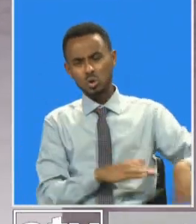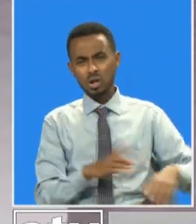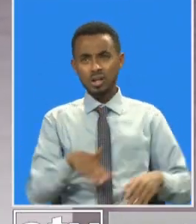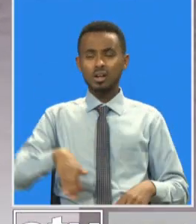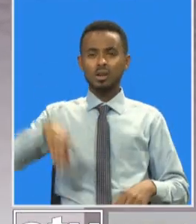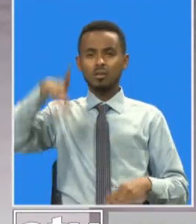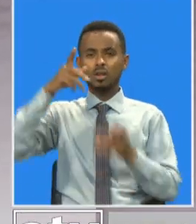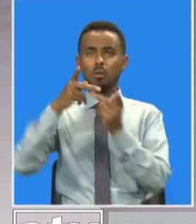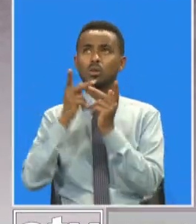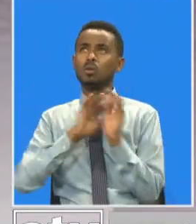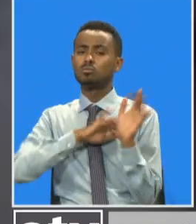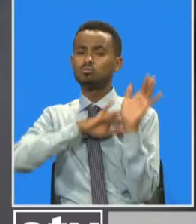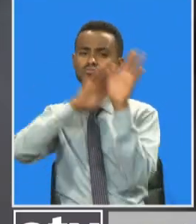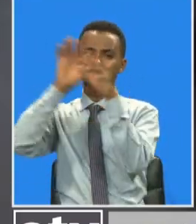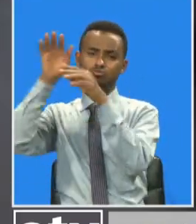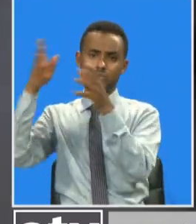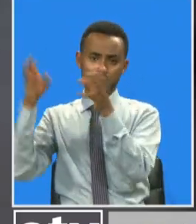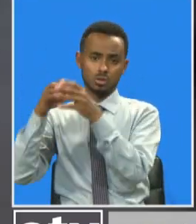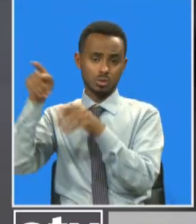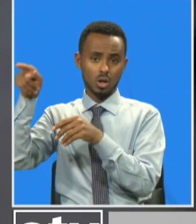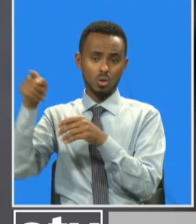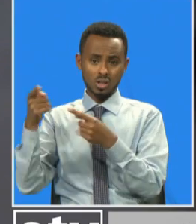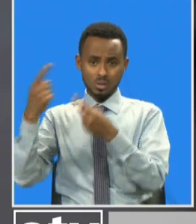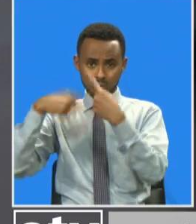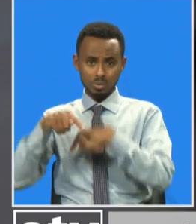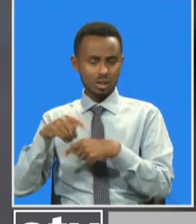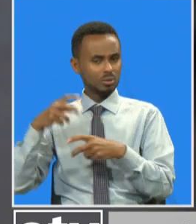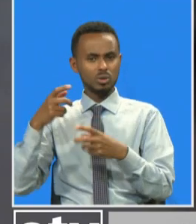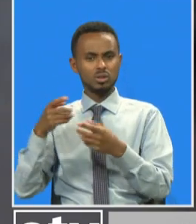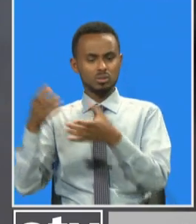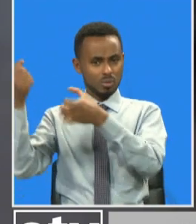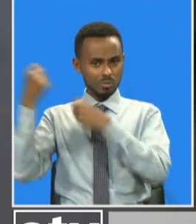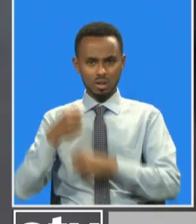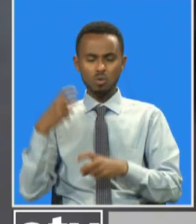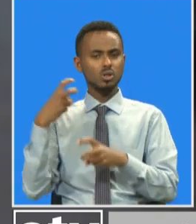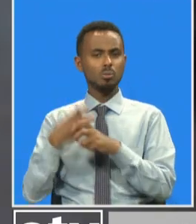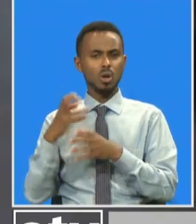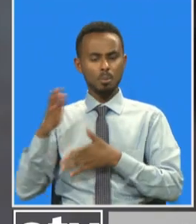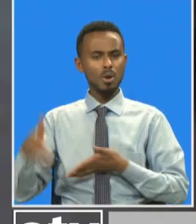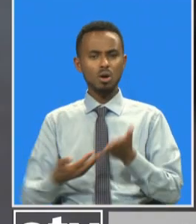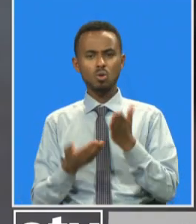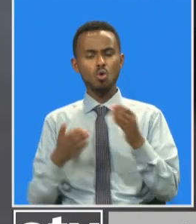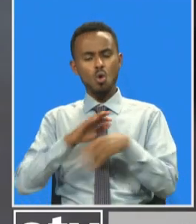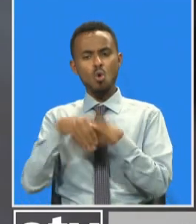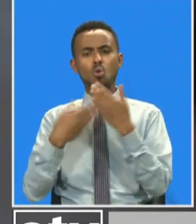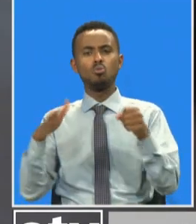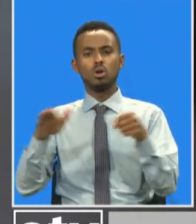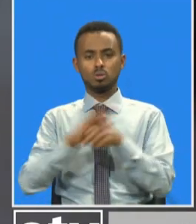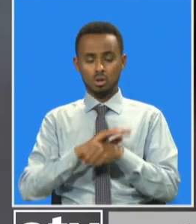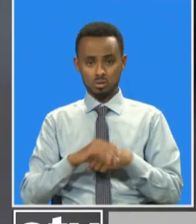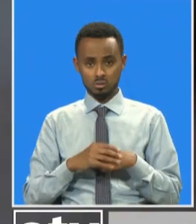ቦታ ላይ ነው ጠቅላላ ያለው እና ወደዚህም ማምጣት ራሱ በጣም ከባድ ነው መንገዱ ሁሉ ሞልቷል